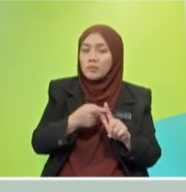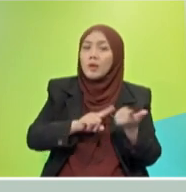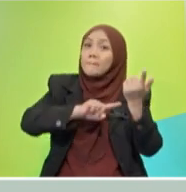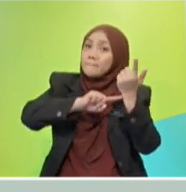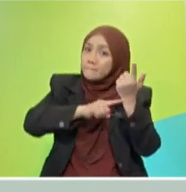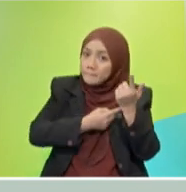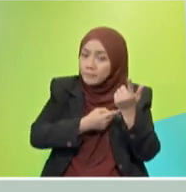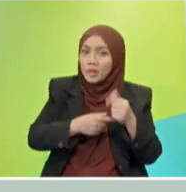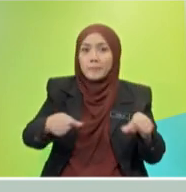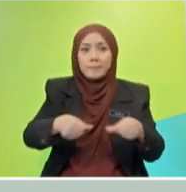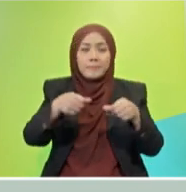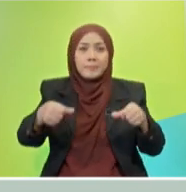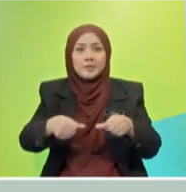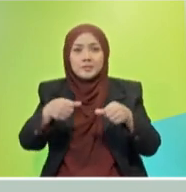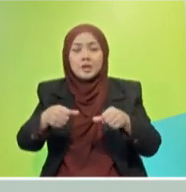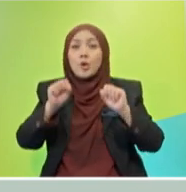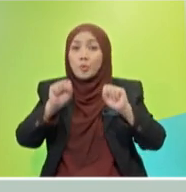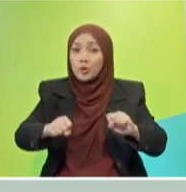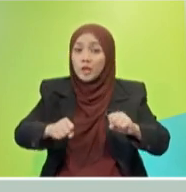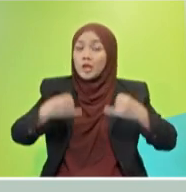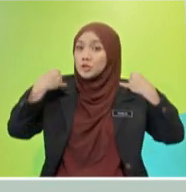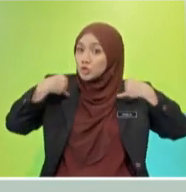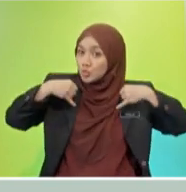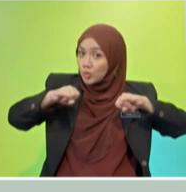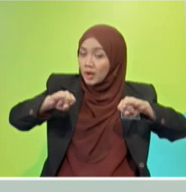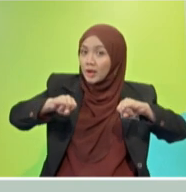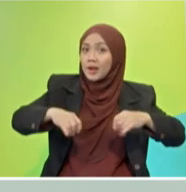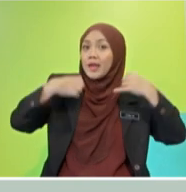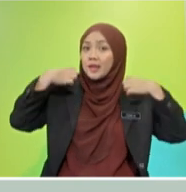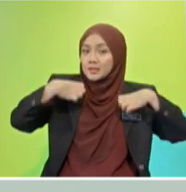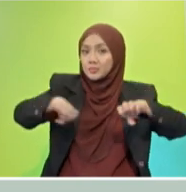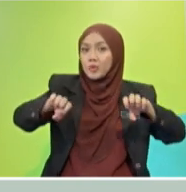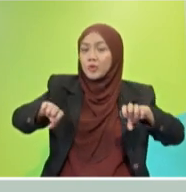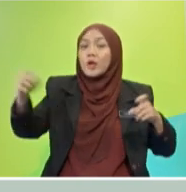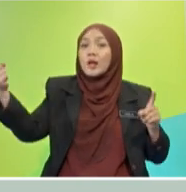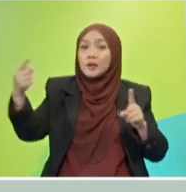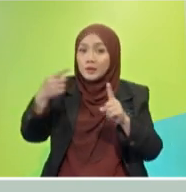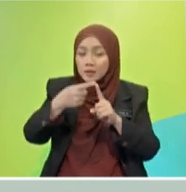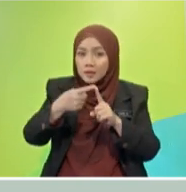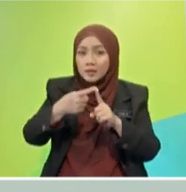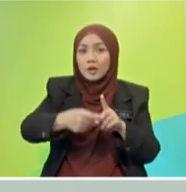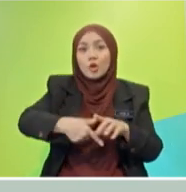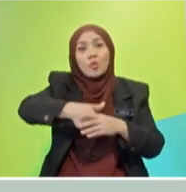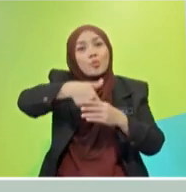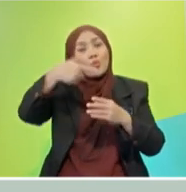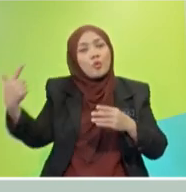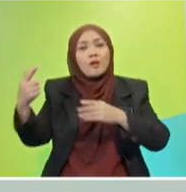kita pilih ke luar negeri jadi yang tengok kita